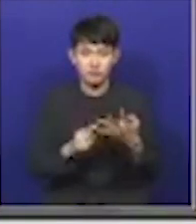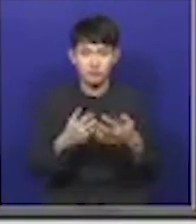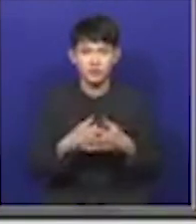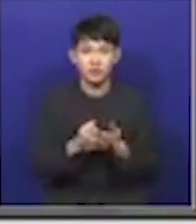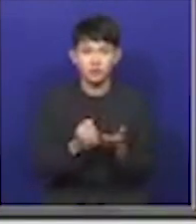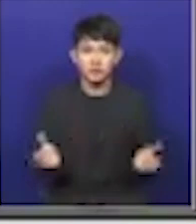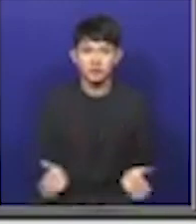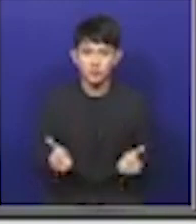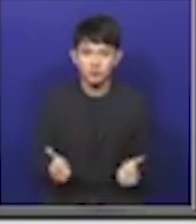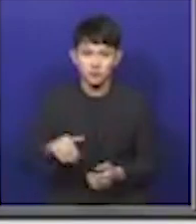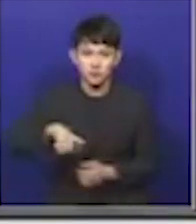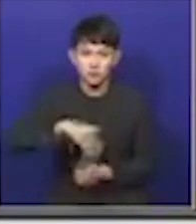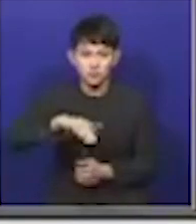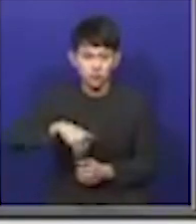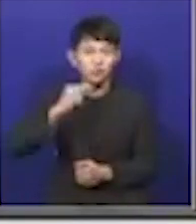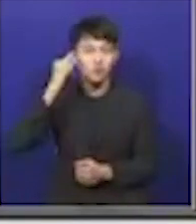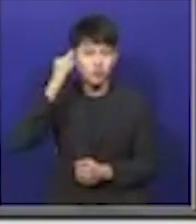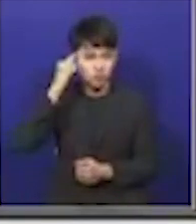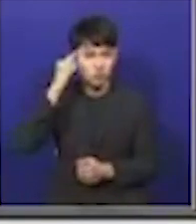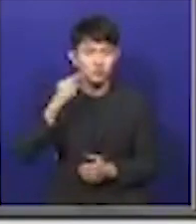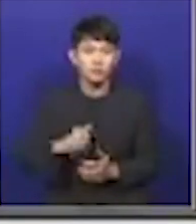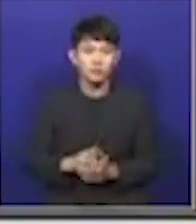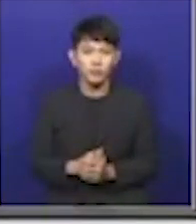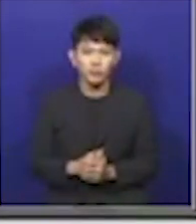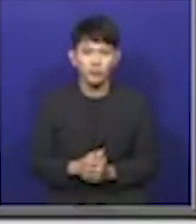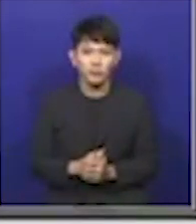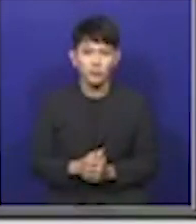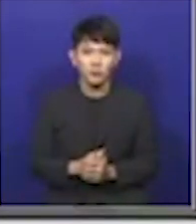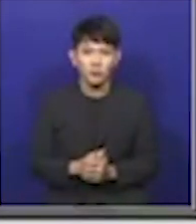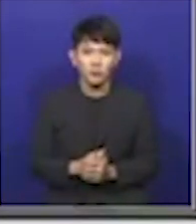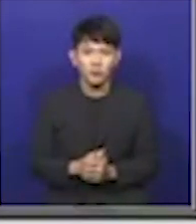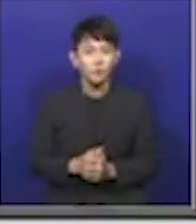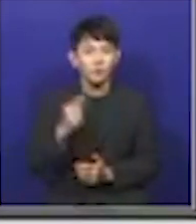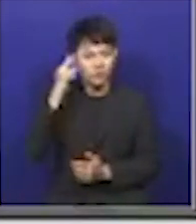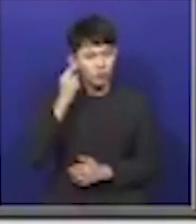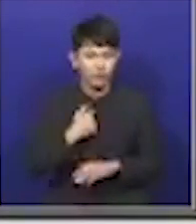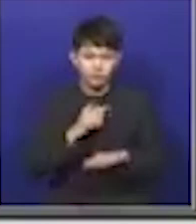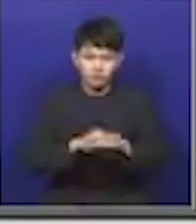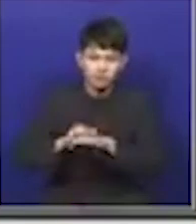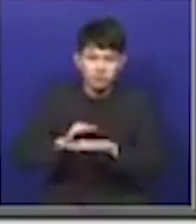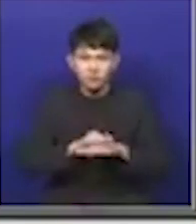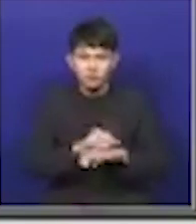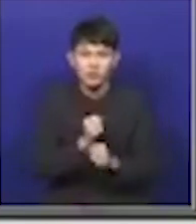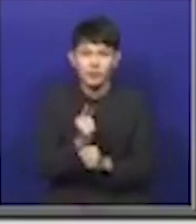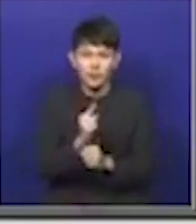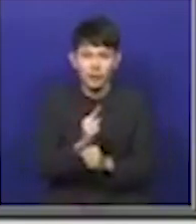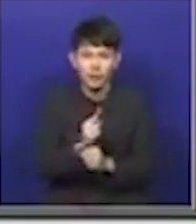หวังว่าคงซาบซึ้งนะฮะหวังคงรู้สึกได้ดีการกระตุ้น consumer product ฮะ